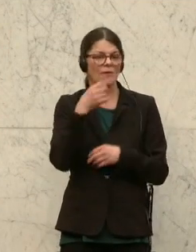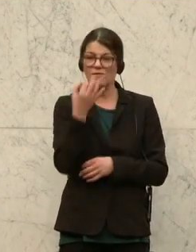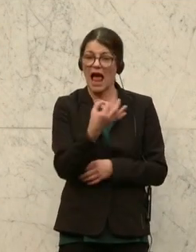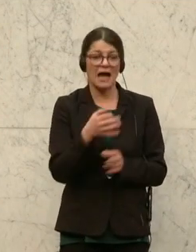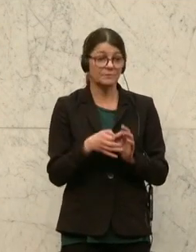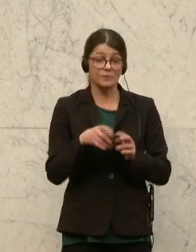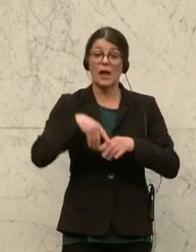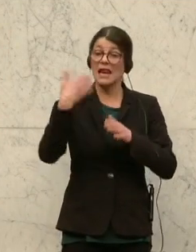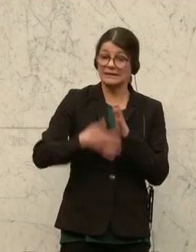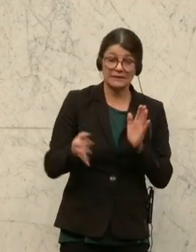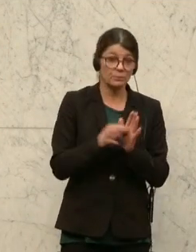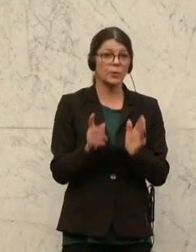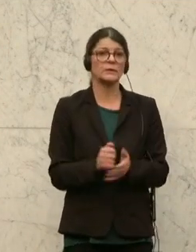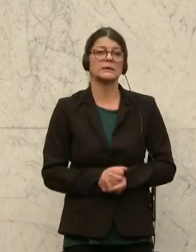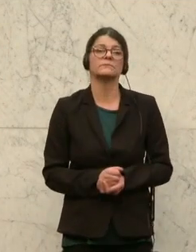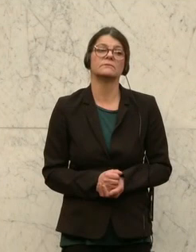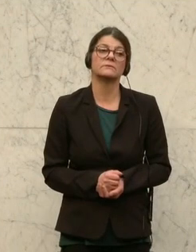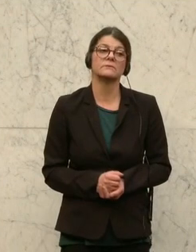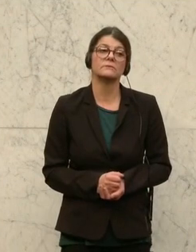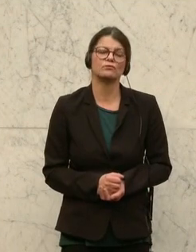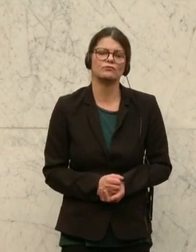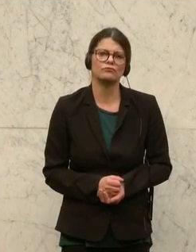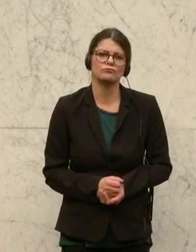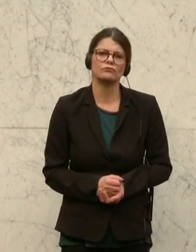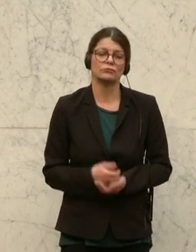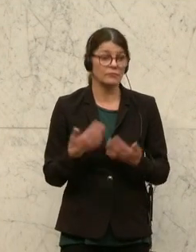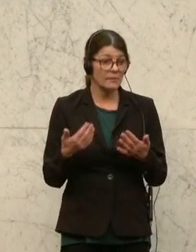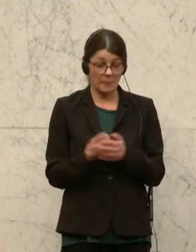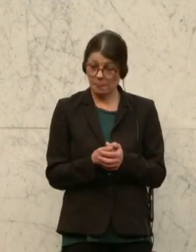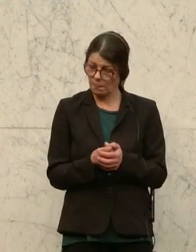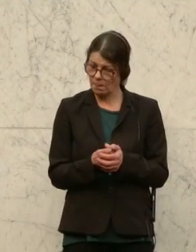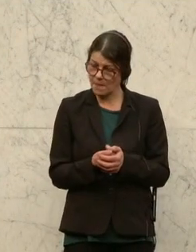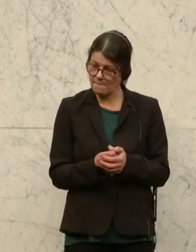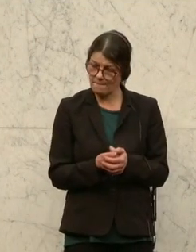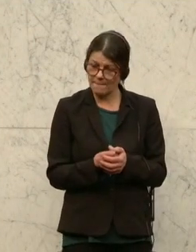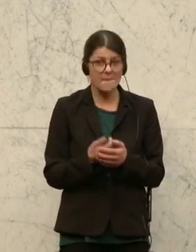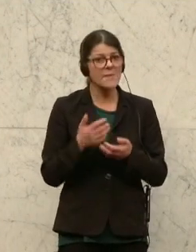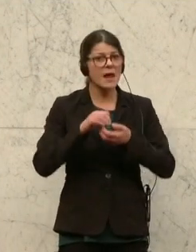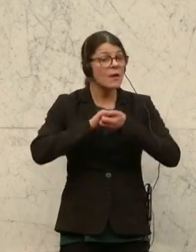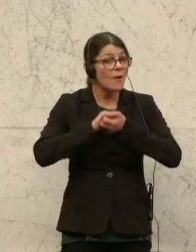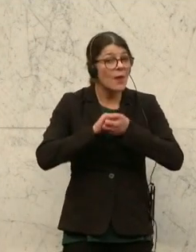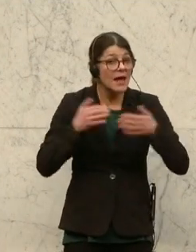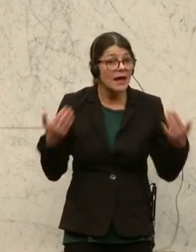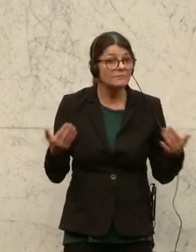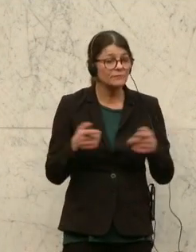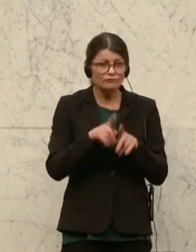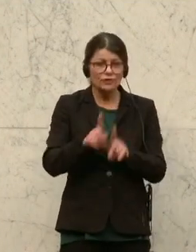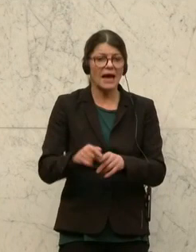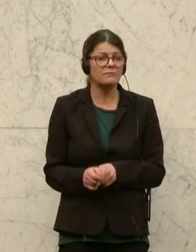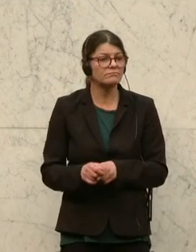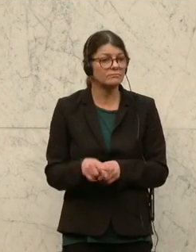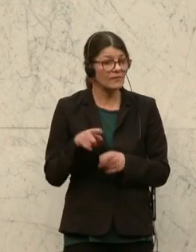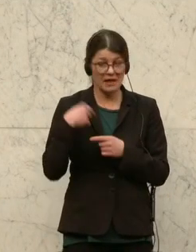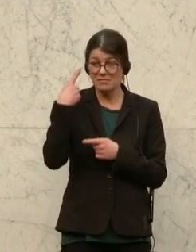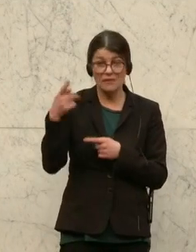Ein letztes, die Stellen, die Kollegen jetzt, wenn wir an die Ministerien denken, haben natürlich